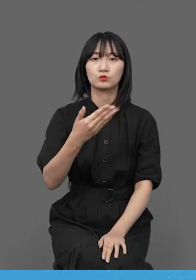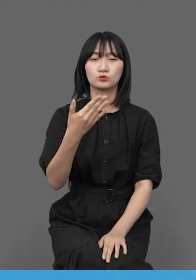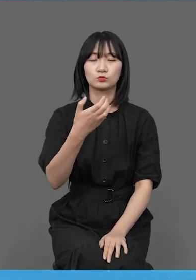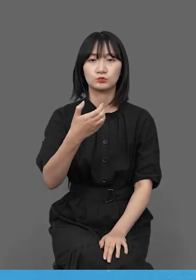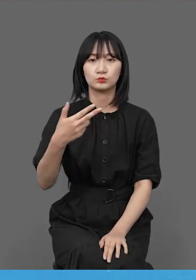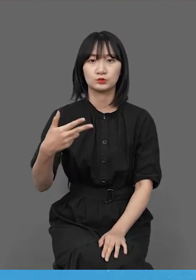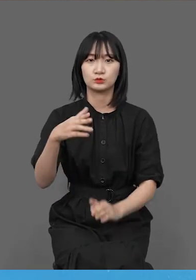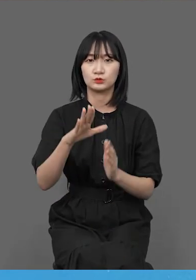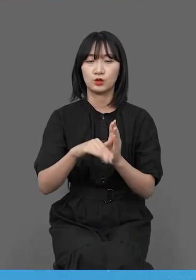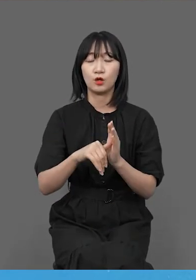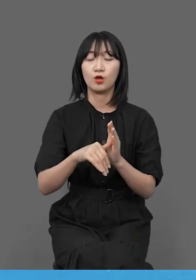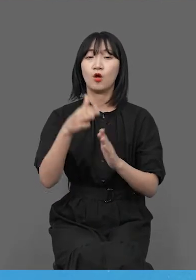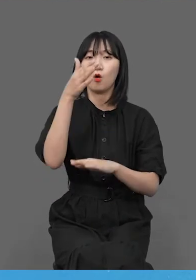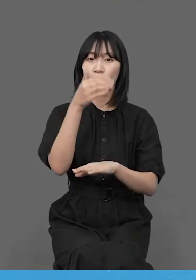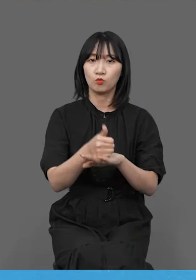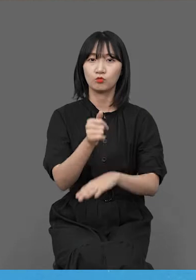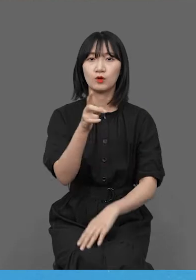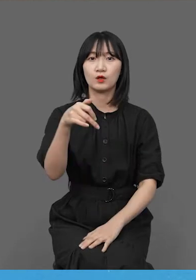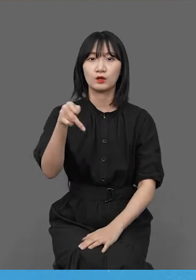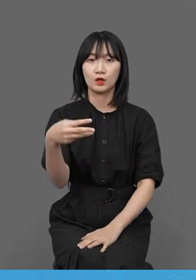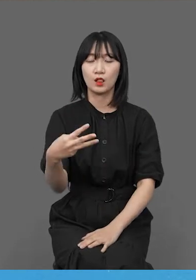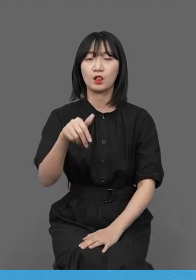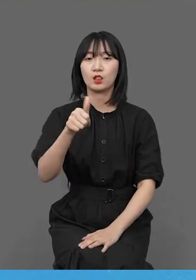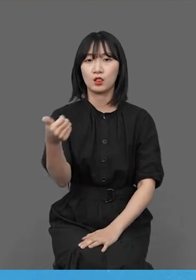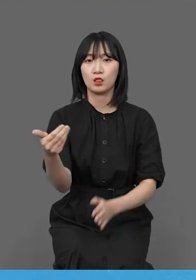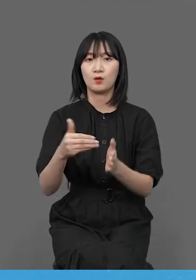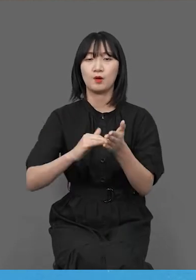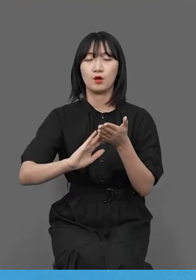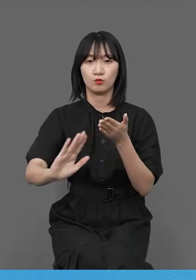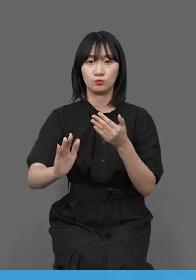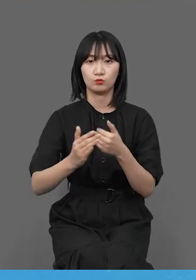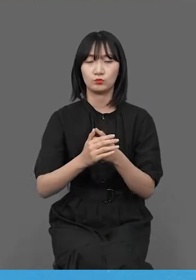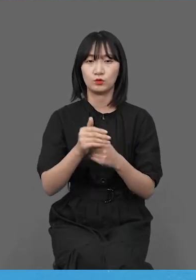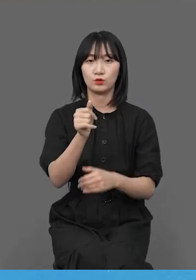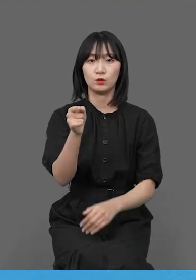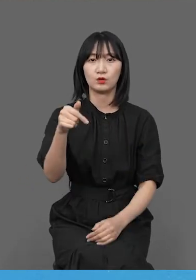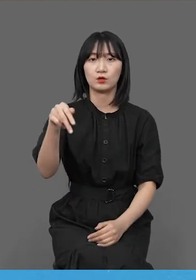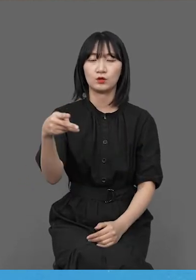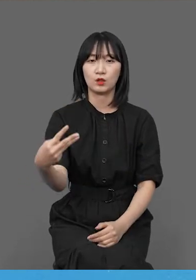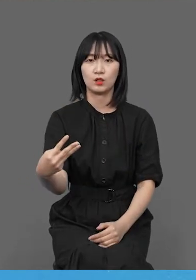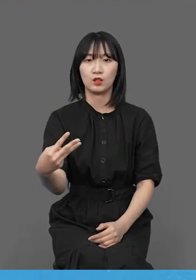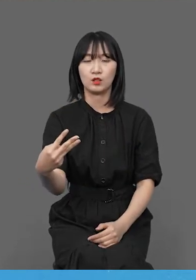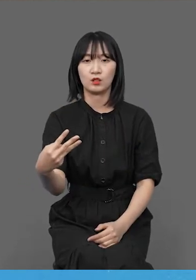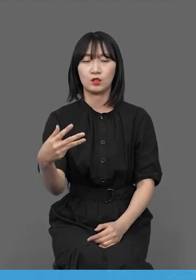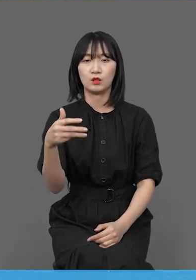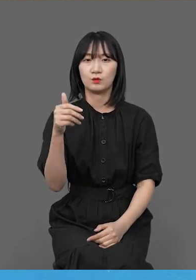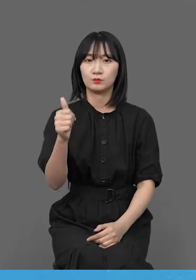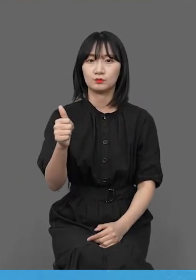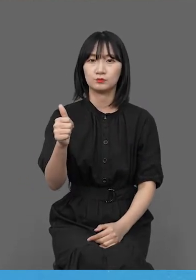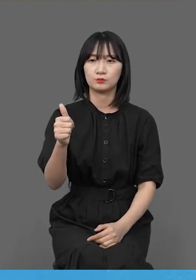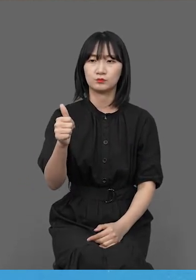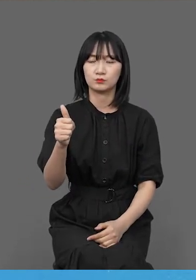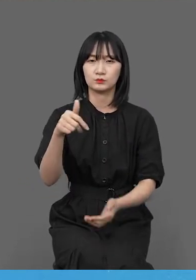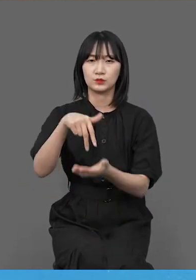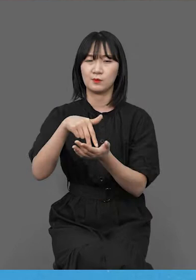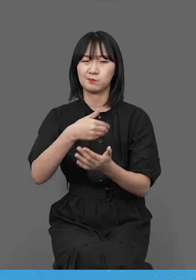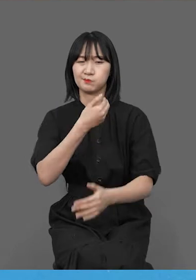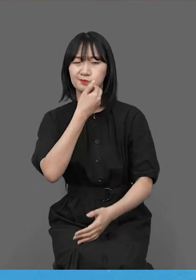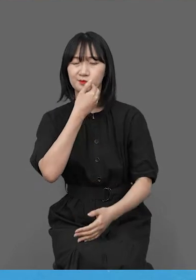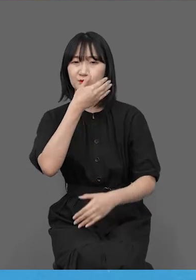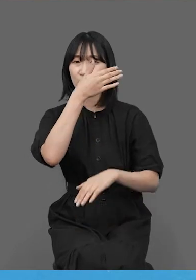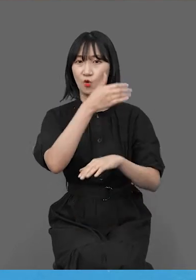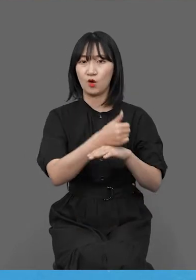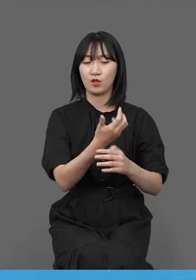1997년 드디어 뭐 헤켈은 세상을 떠났습니다만은 헤켈에게는 굉장히 굴욕적인 그런 결과들이 사이언스지에 발표가